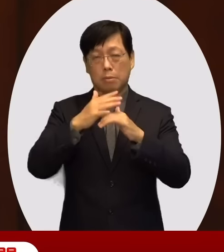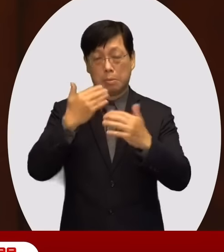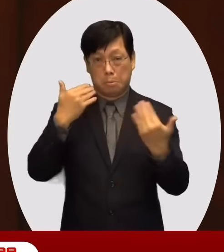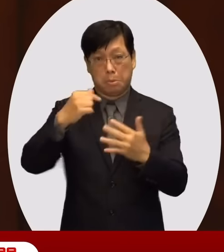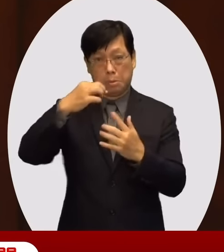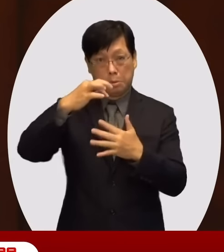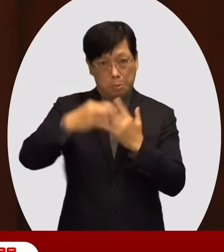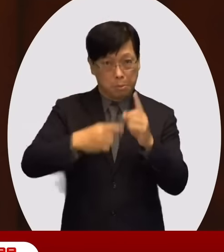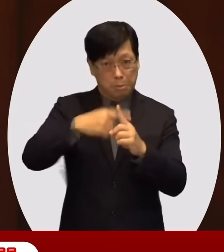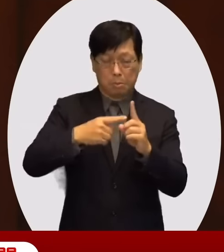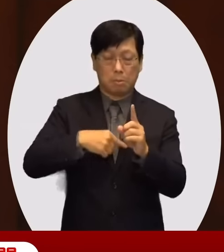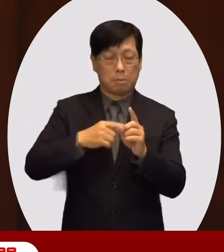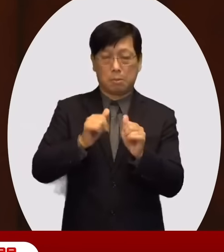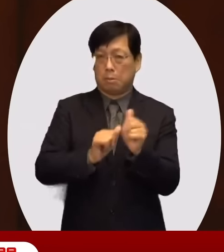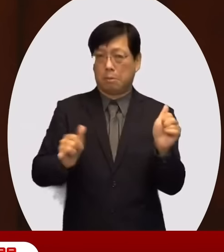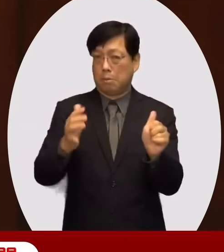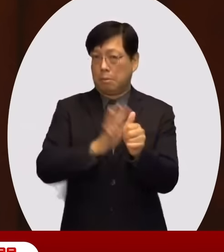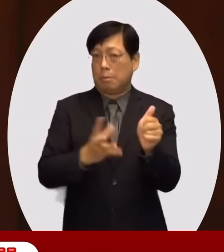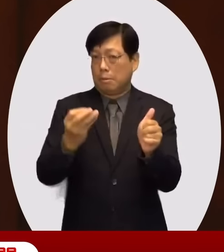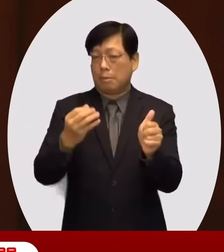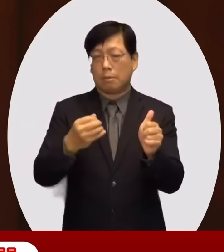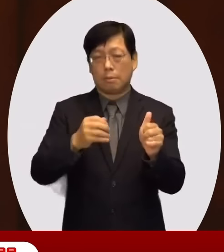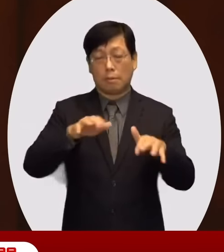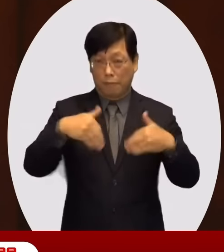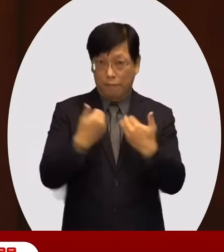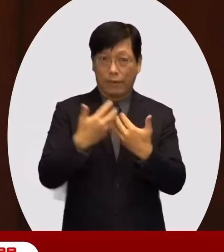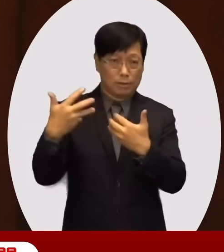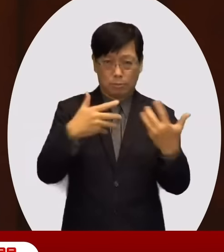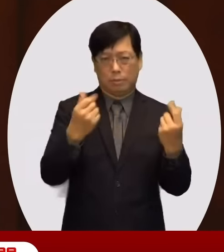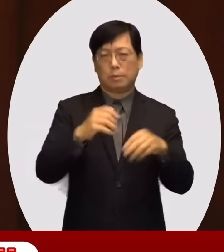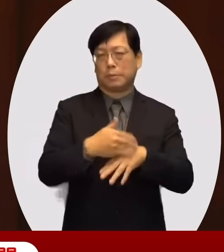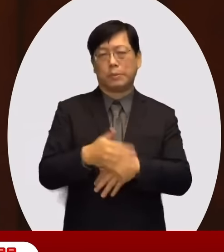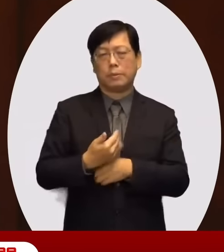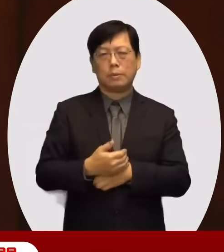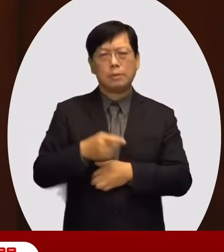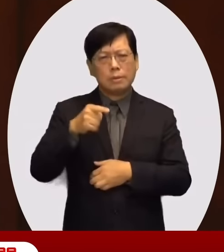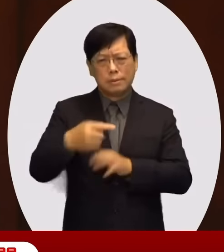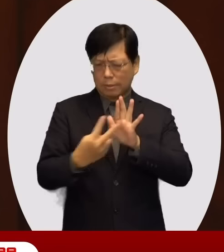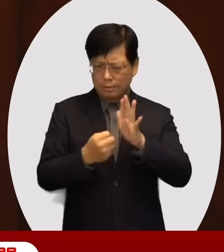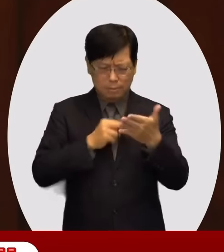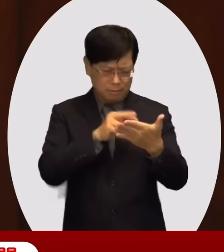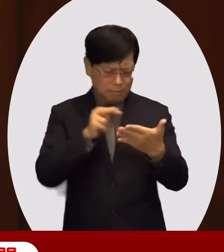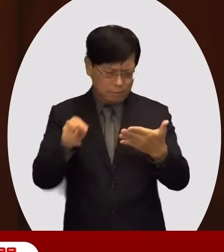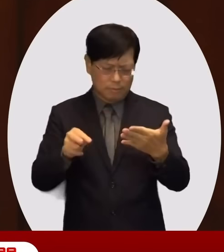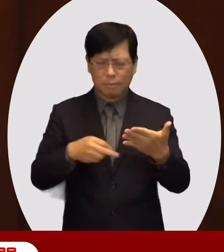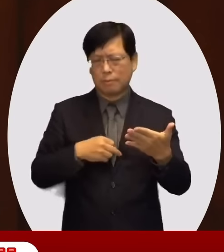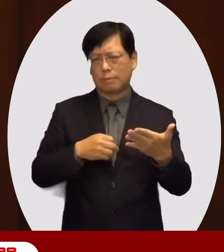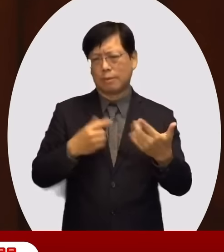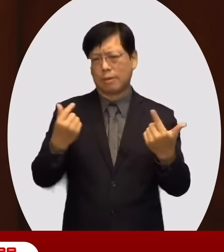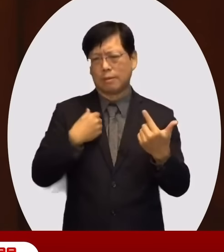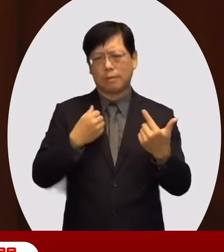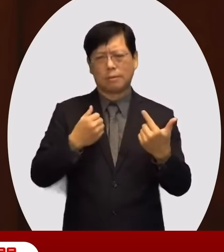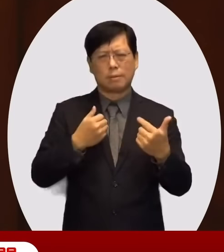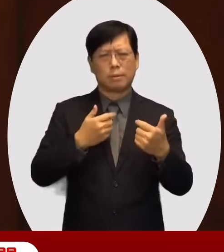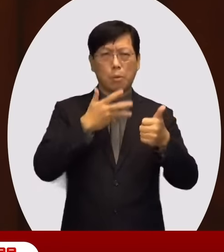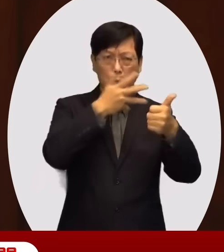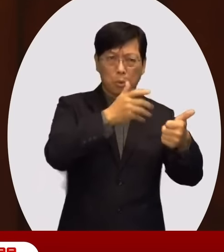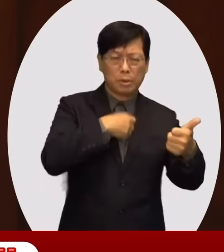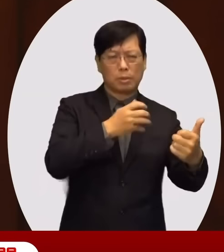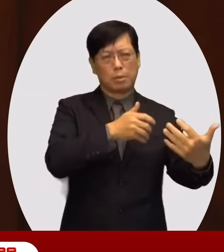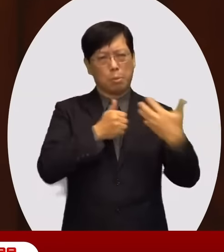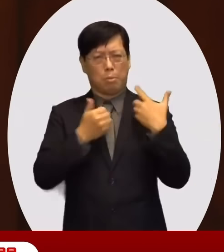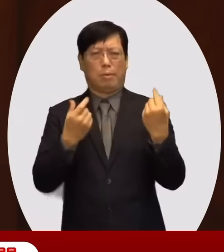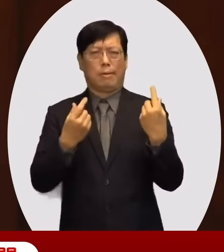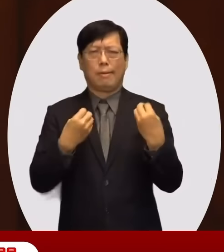会违反明确性原则。好，这样的陈述其实在我看起来是疑问答问啊，疑问答